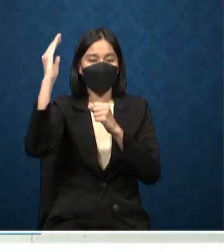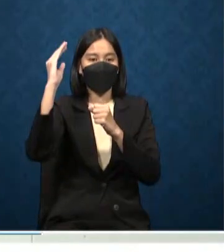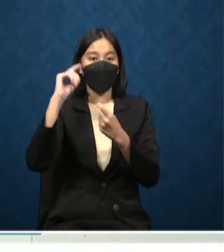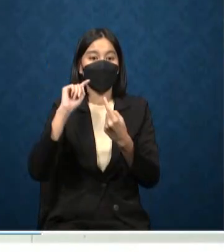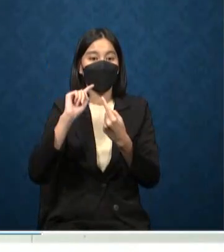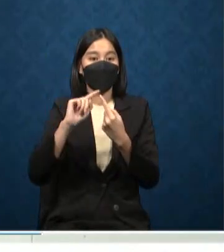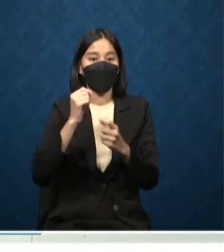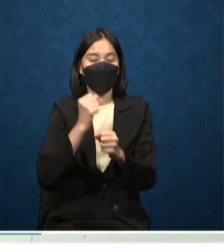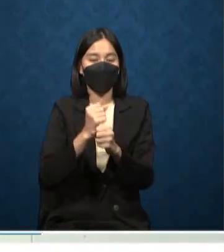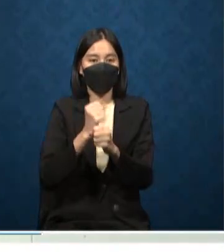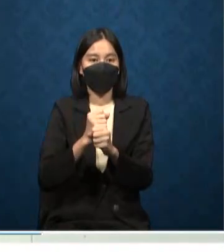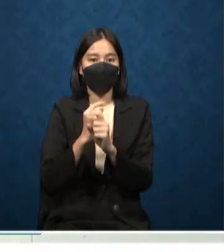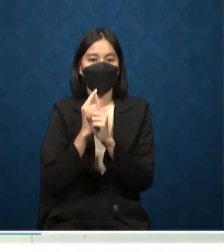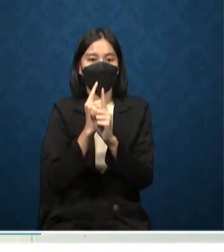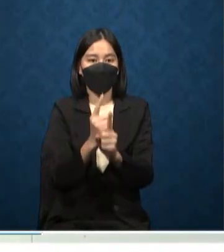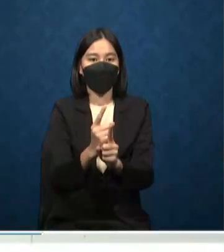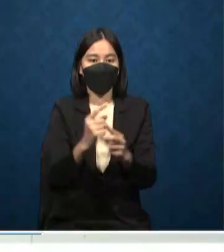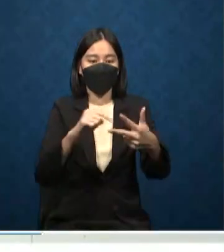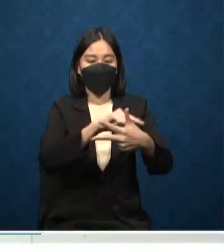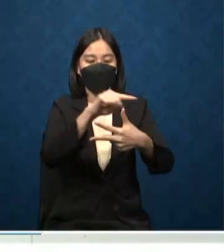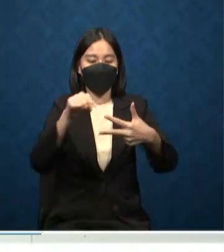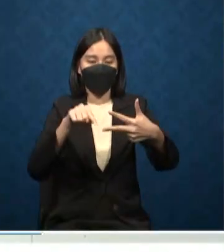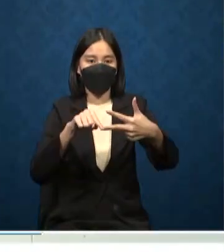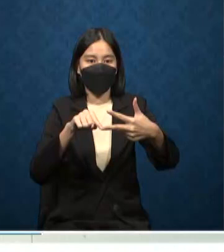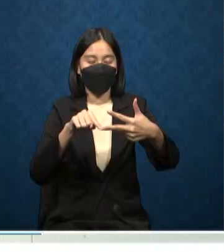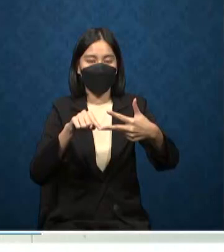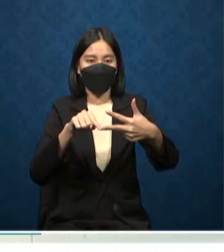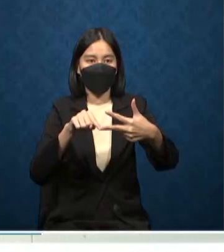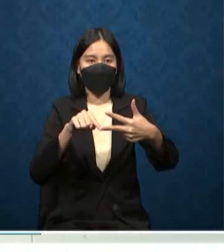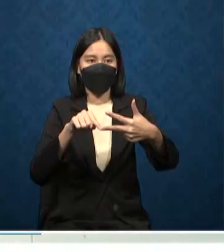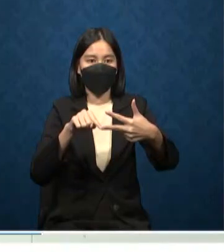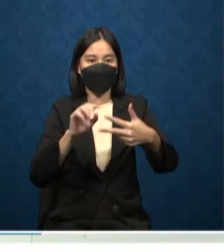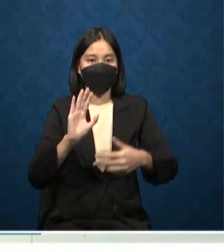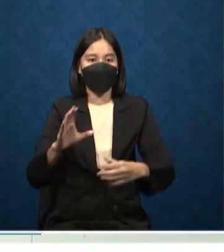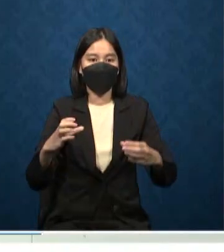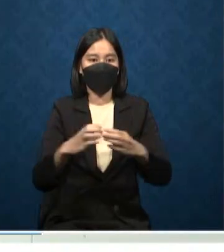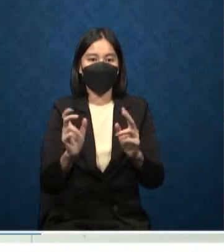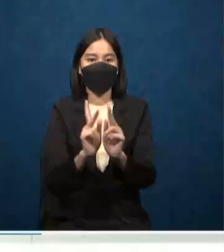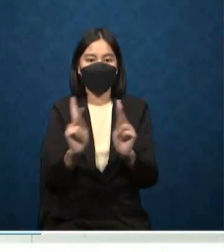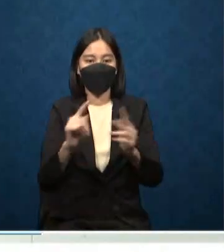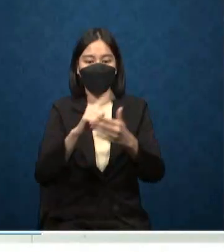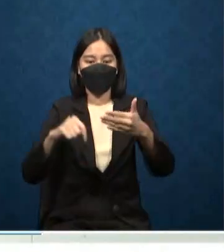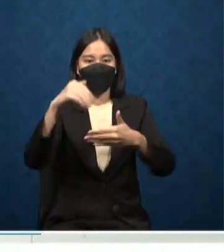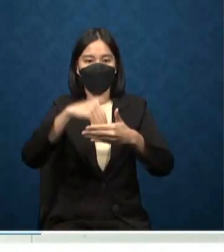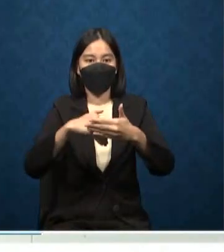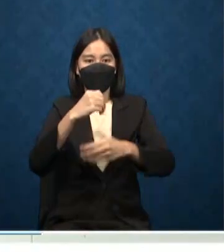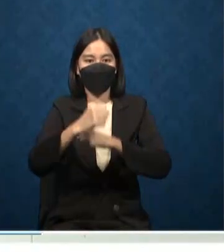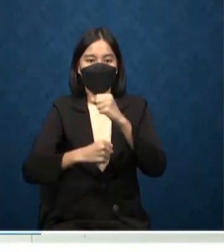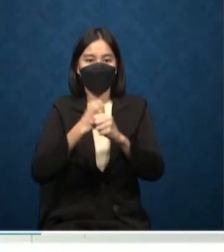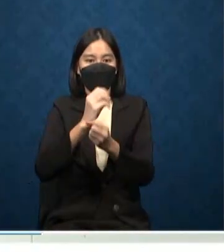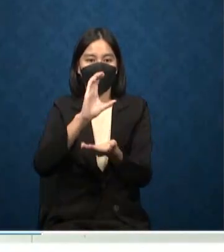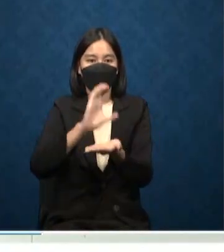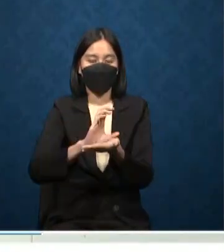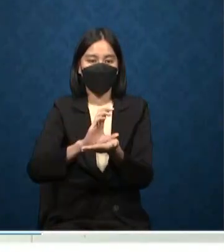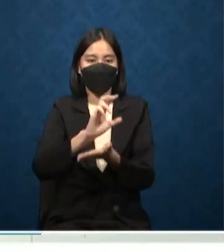การดำเนินงานตามหลักการทั้ง 3ประการของคณะกรรมการการเลือกตั้งในปีงบประมาณพ.ศ